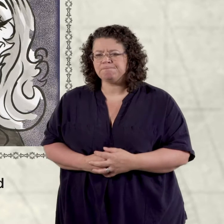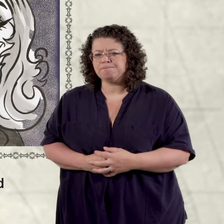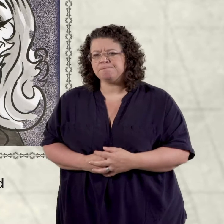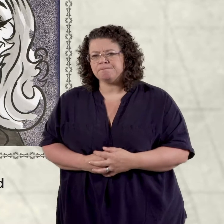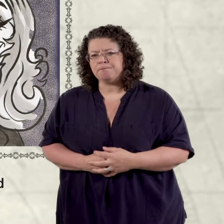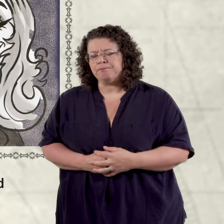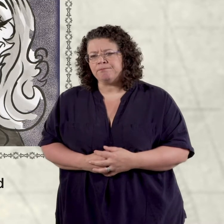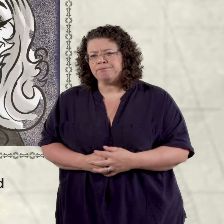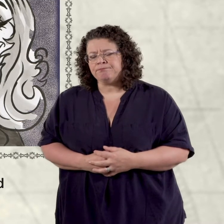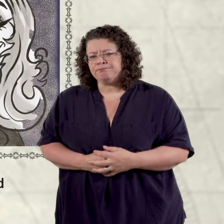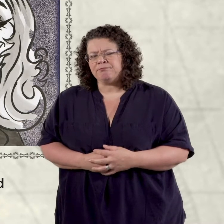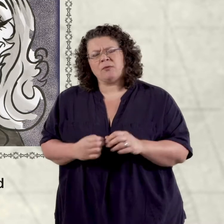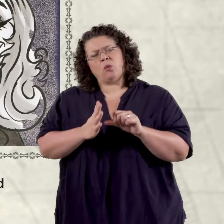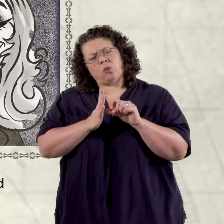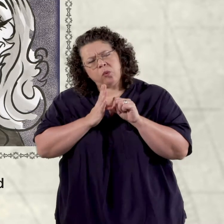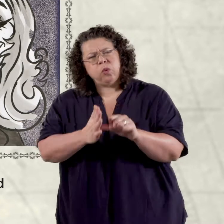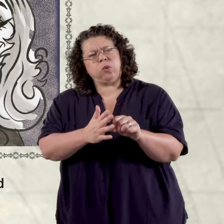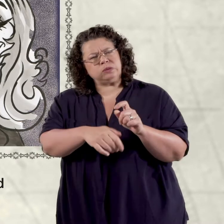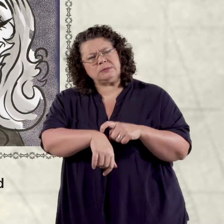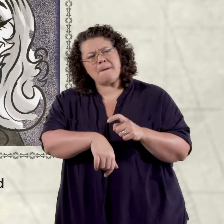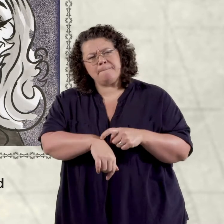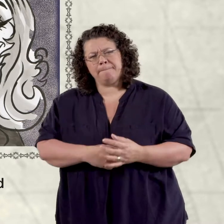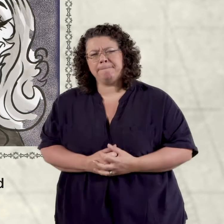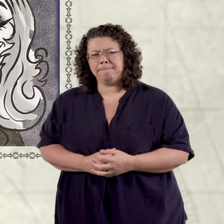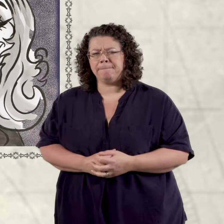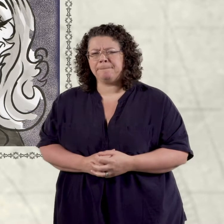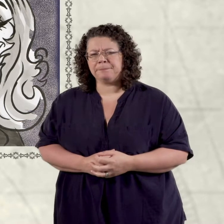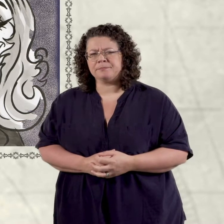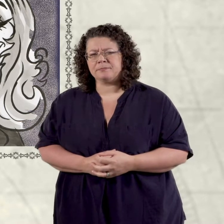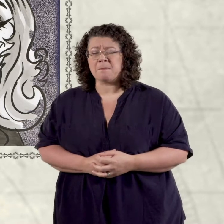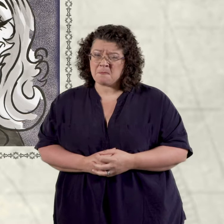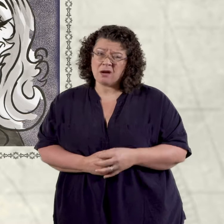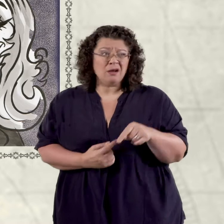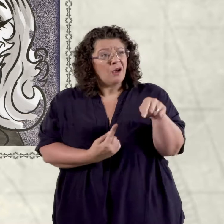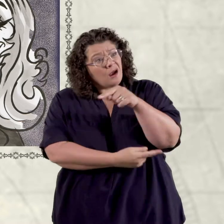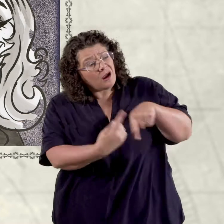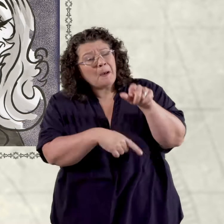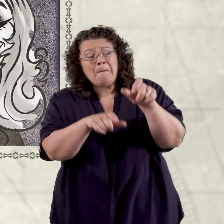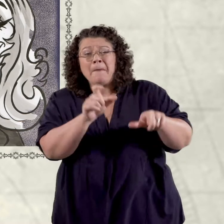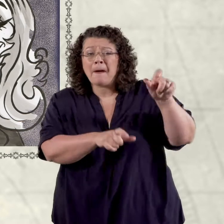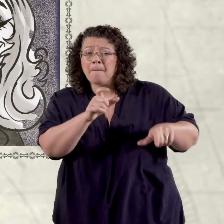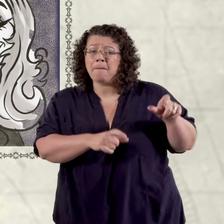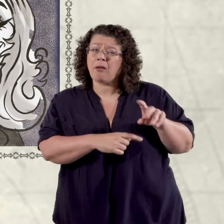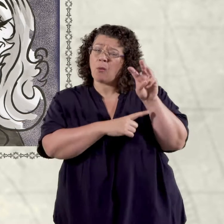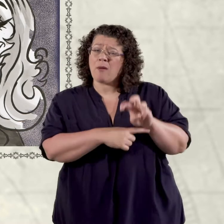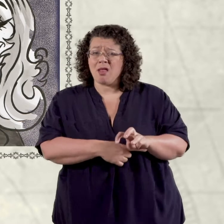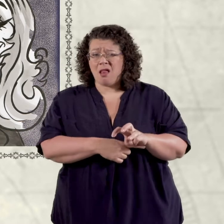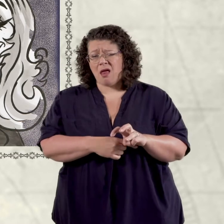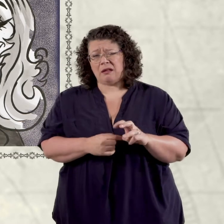Roedd y mywyd personol yn anodd. Ond roedd bywyd yn anoddach i bobl Cymru dan law